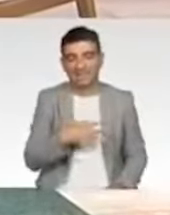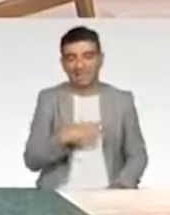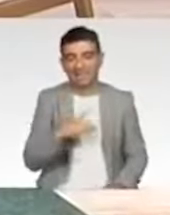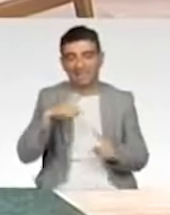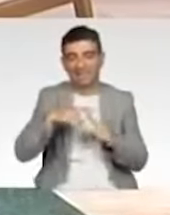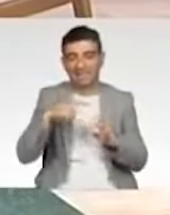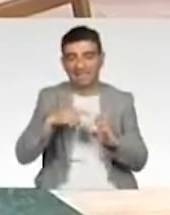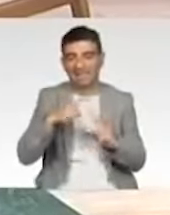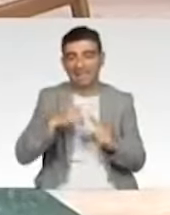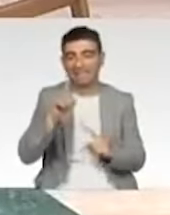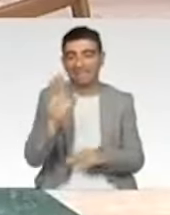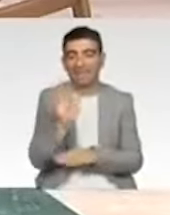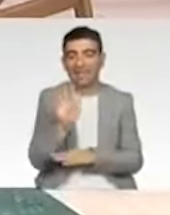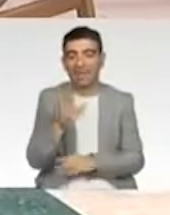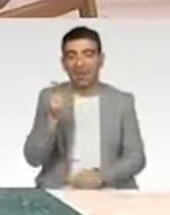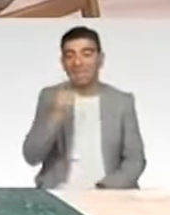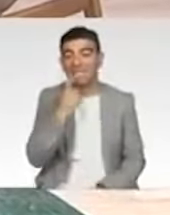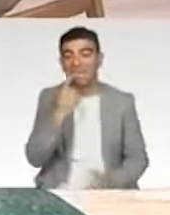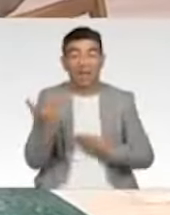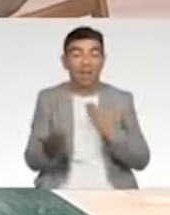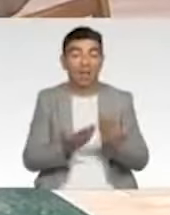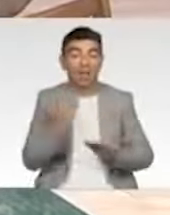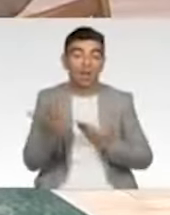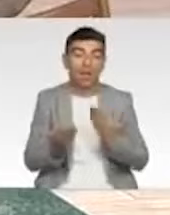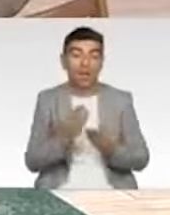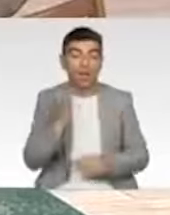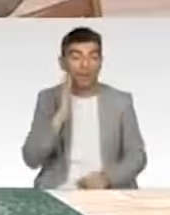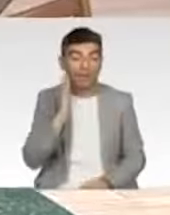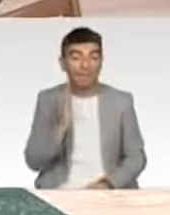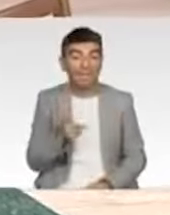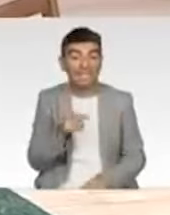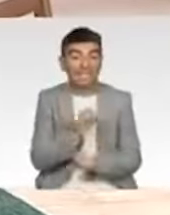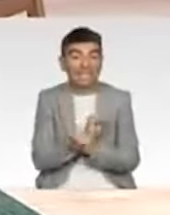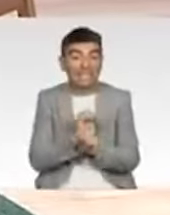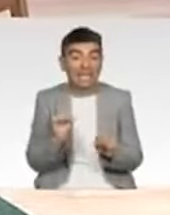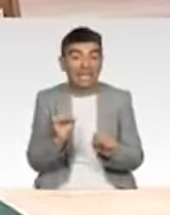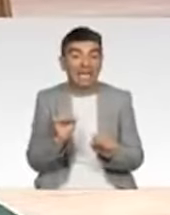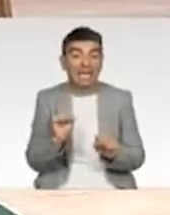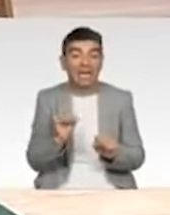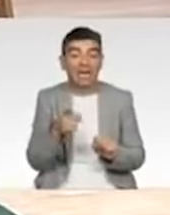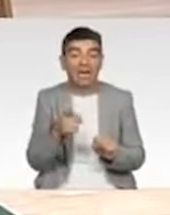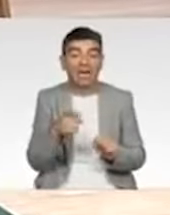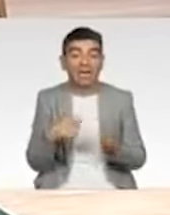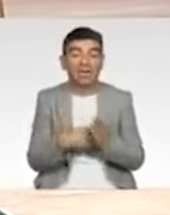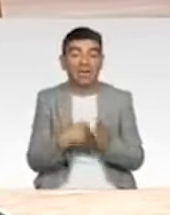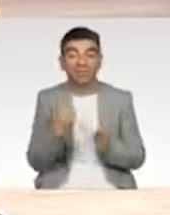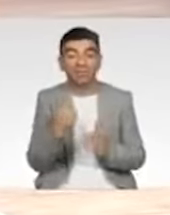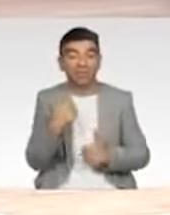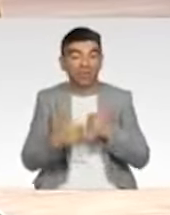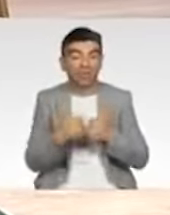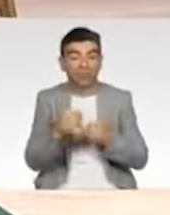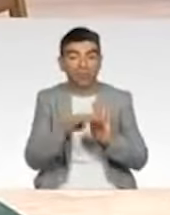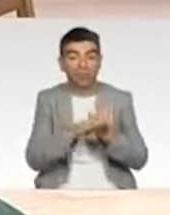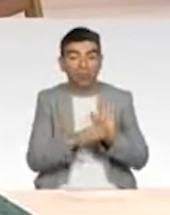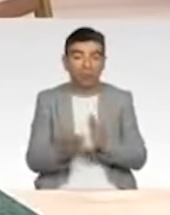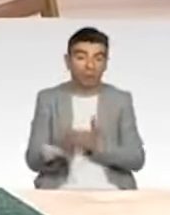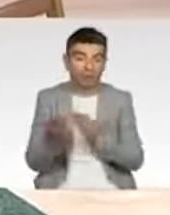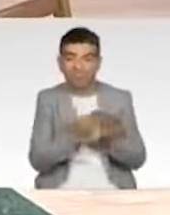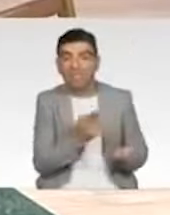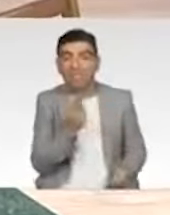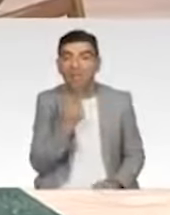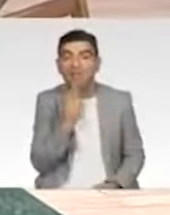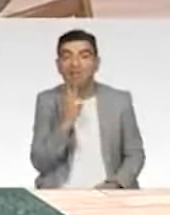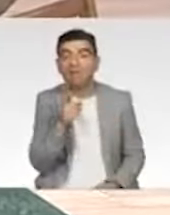TRT ekranlarında, o da yıllarca Fazlası Zarar adlı bir yarışma programı sunduğu, birçok kadınlara hitap